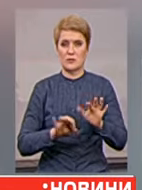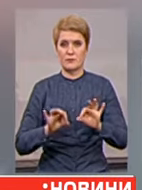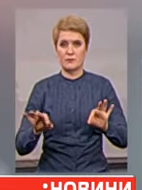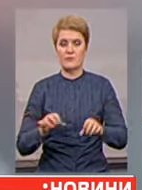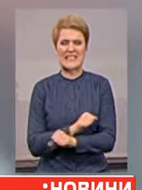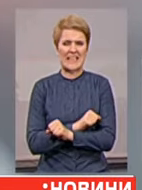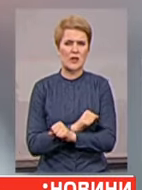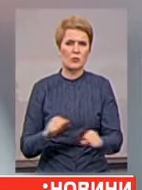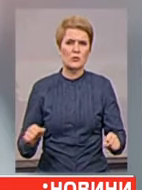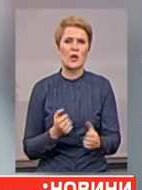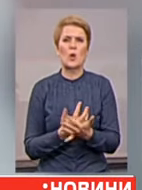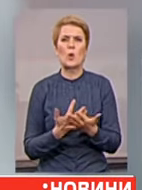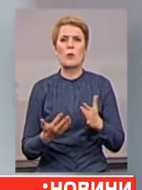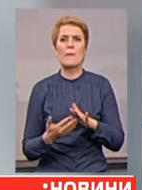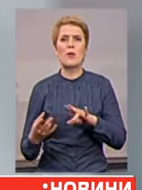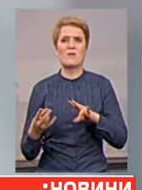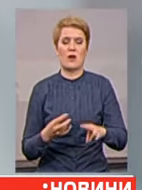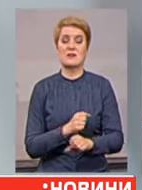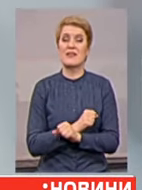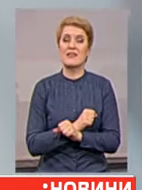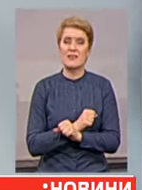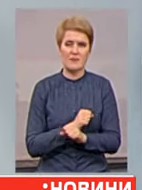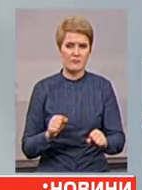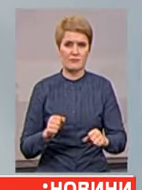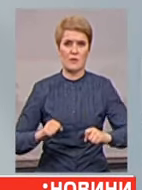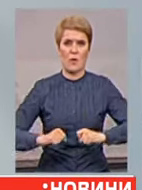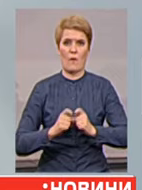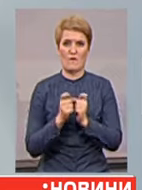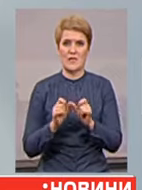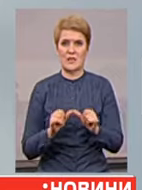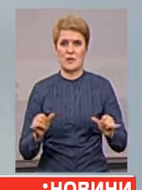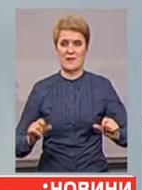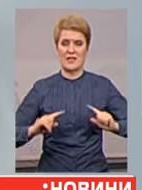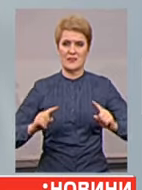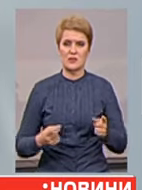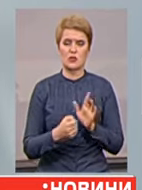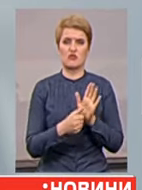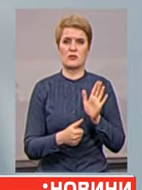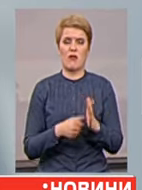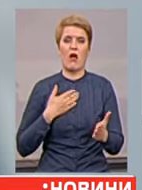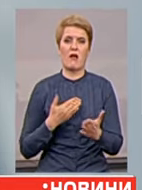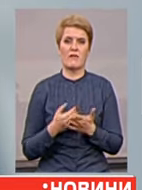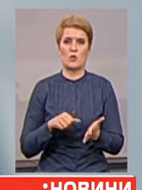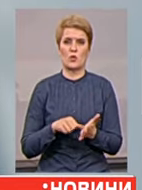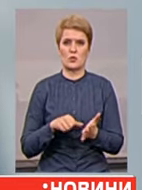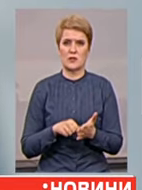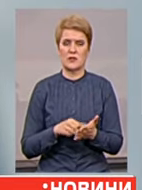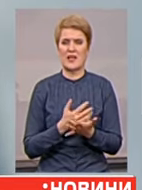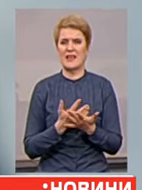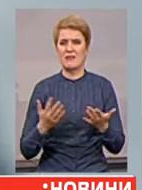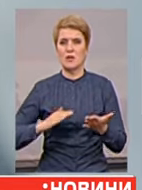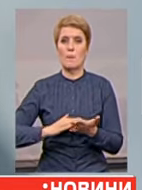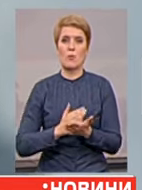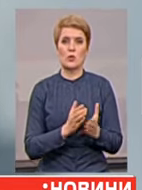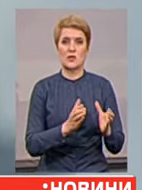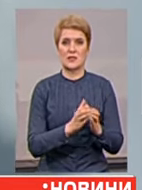на недопущение любых провокаций. Не был допущен конфликт от его развития. Задержаны 16 активных участников. Это представители разных